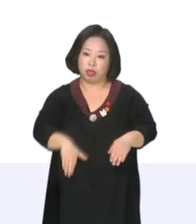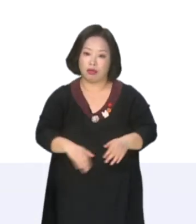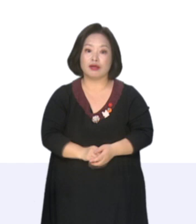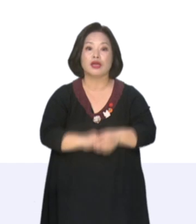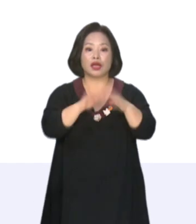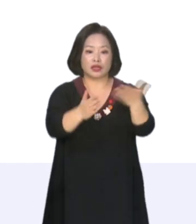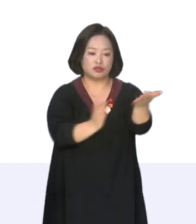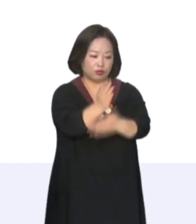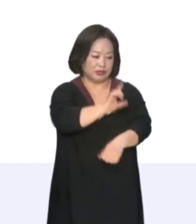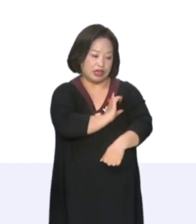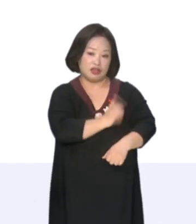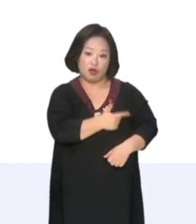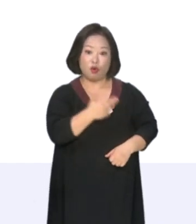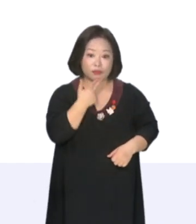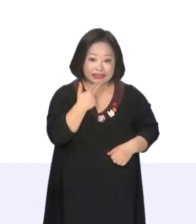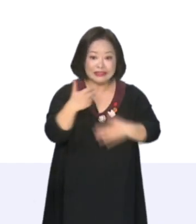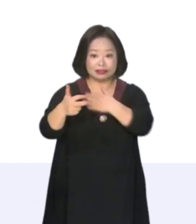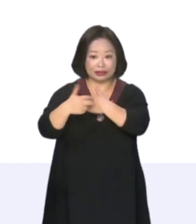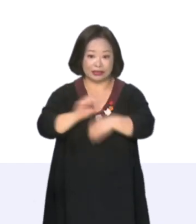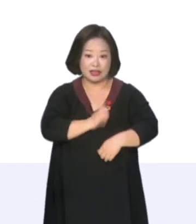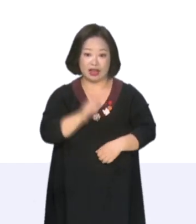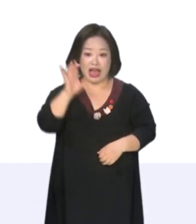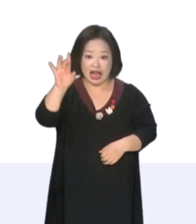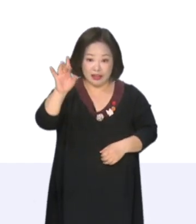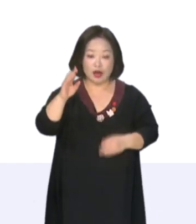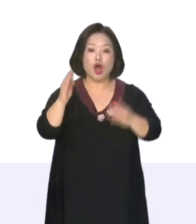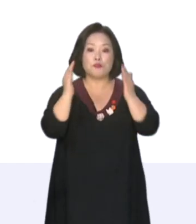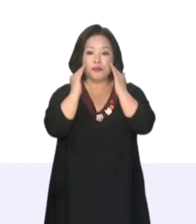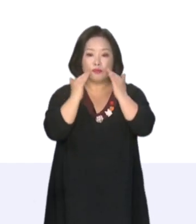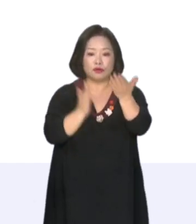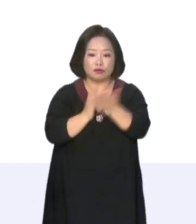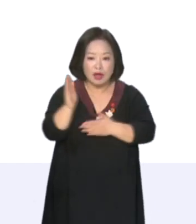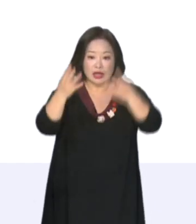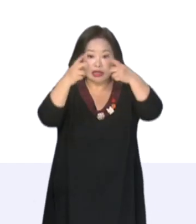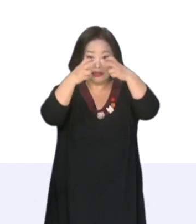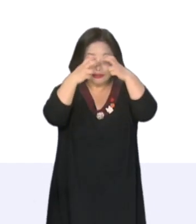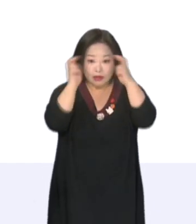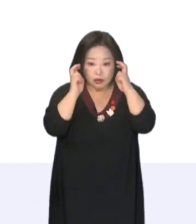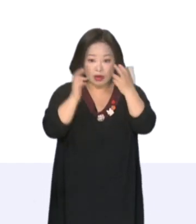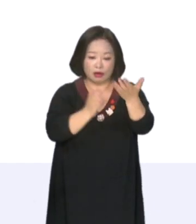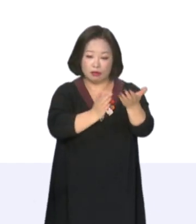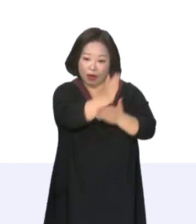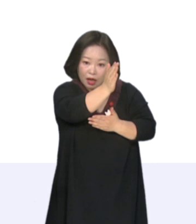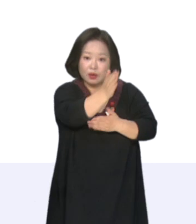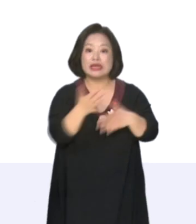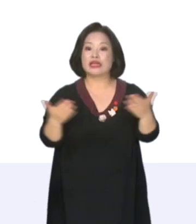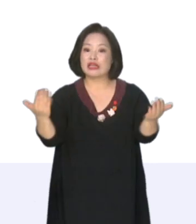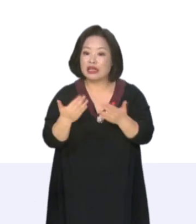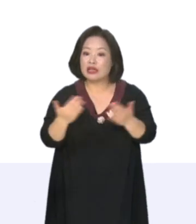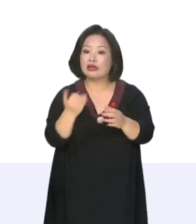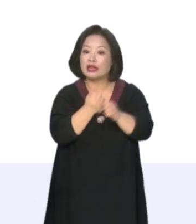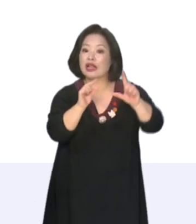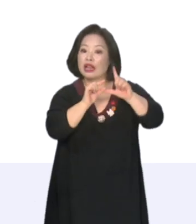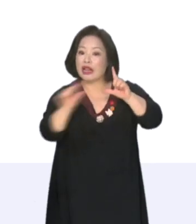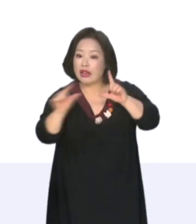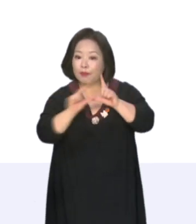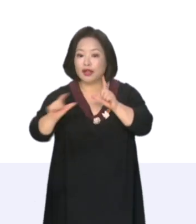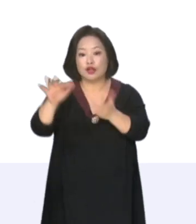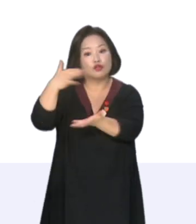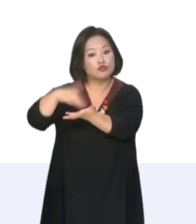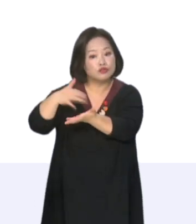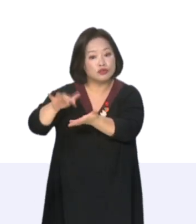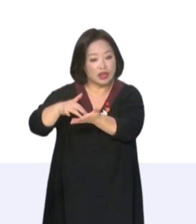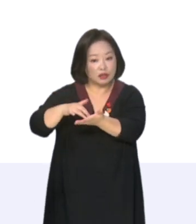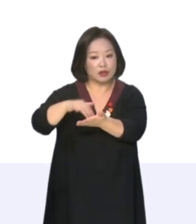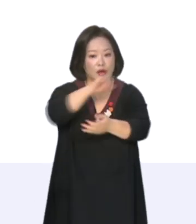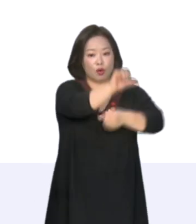따지 않고 의사 자격증만으로 피부과와 안과 성형과 등 인기 과목으로 근무하는 일반의 수는 5